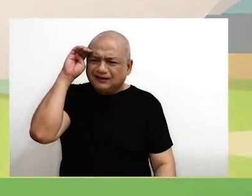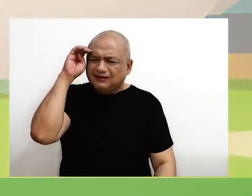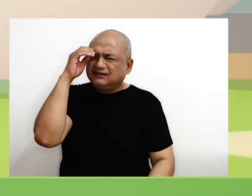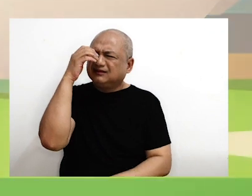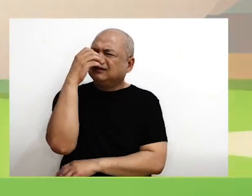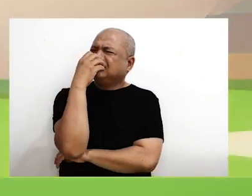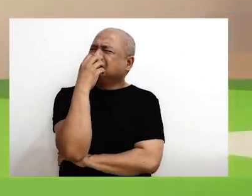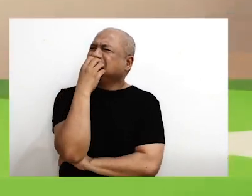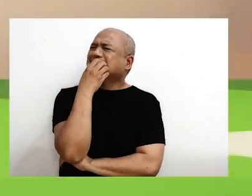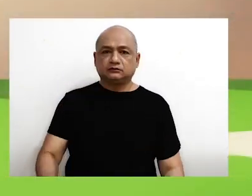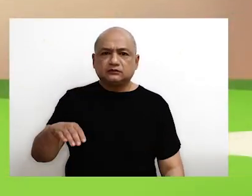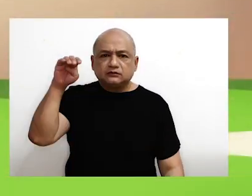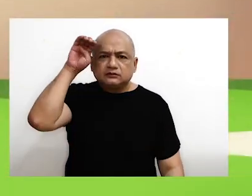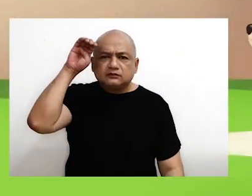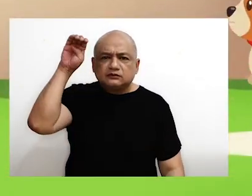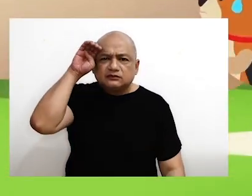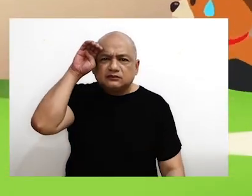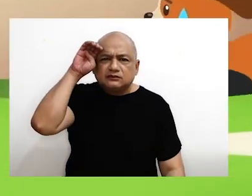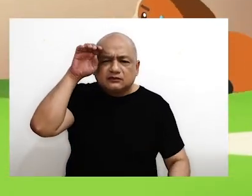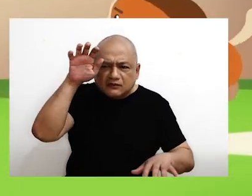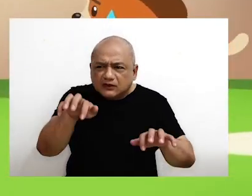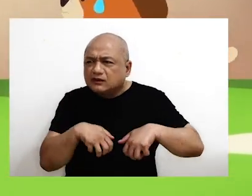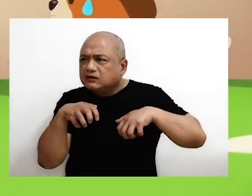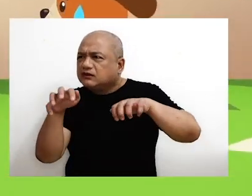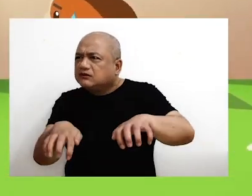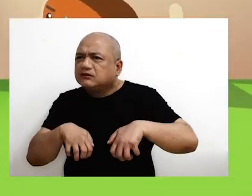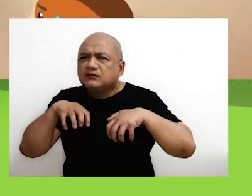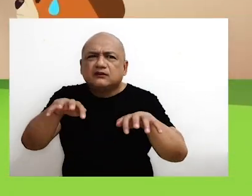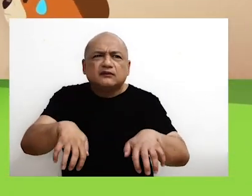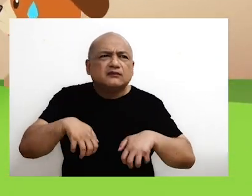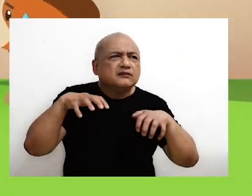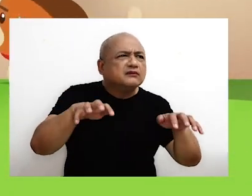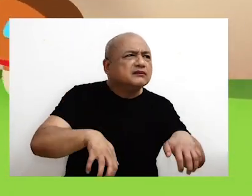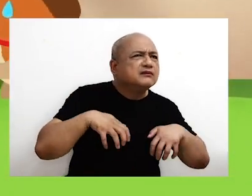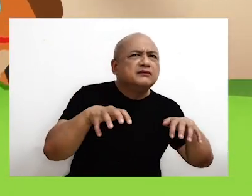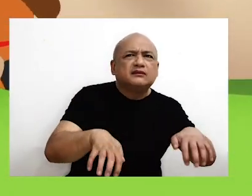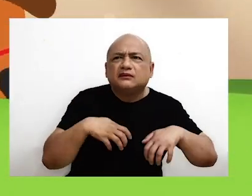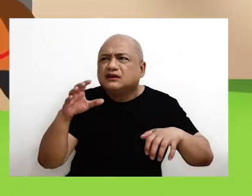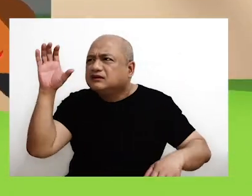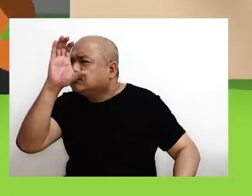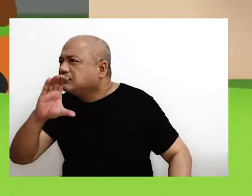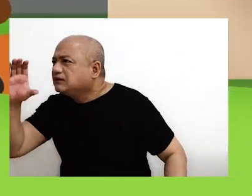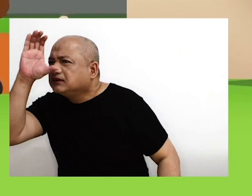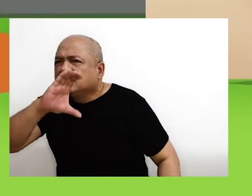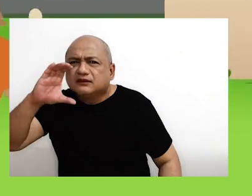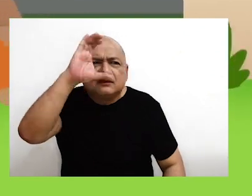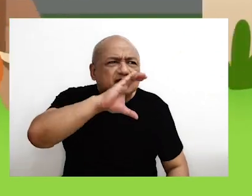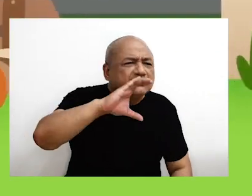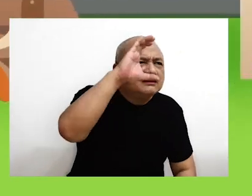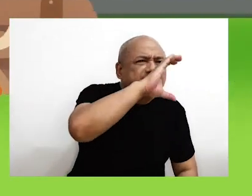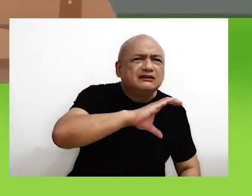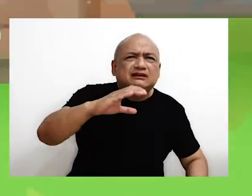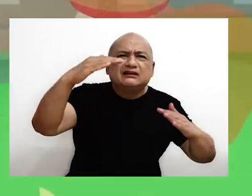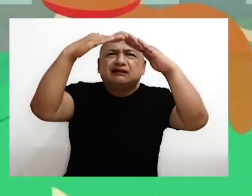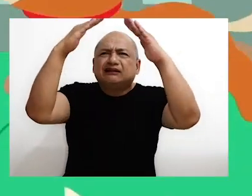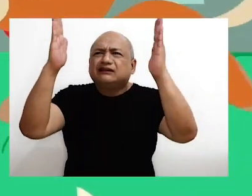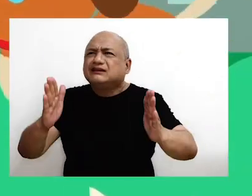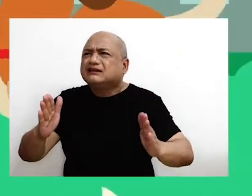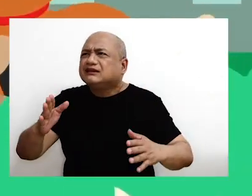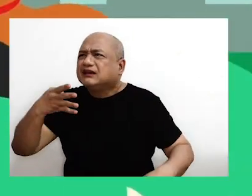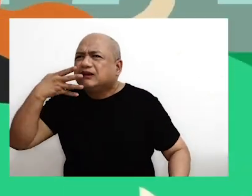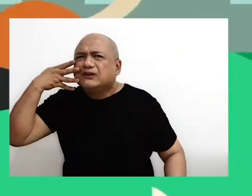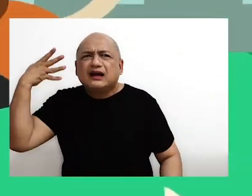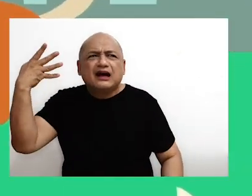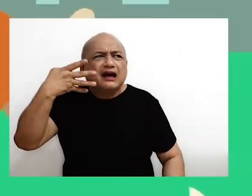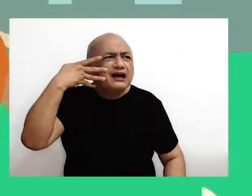si Biko. Takot na tumakbo si Biko papunta sa bahay ng kanyang kaibigang